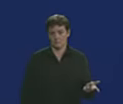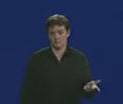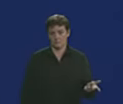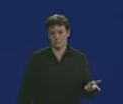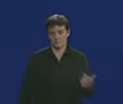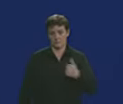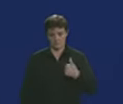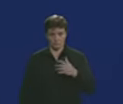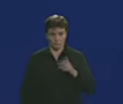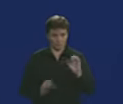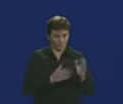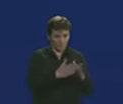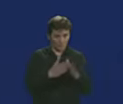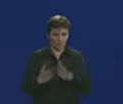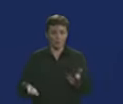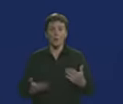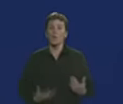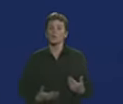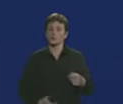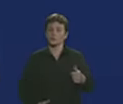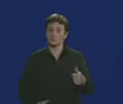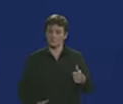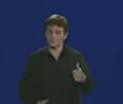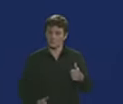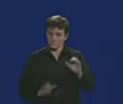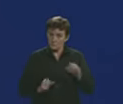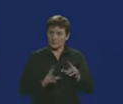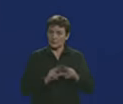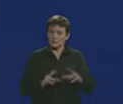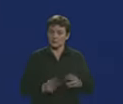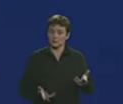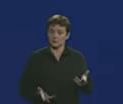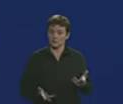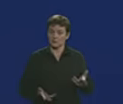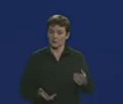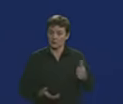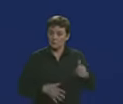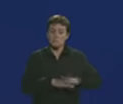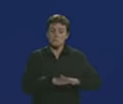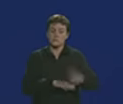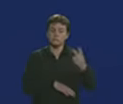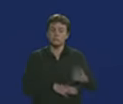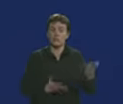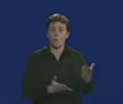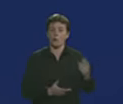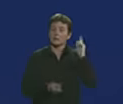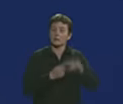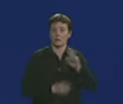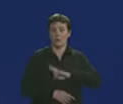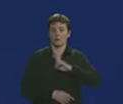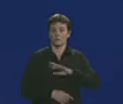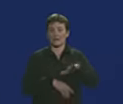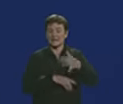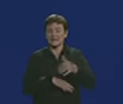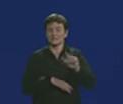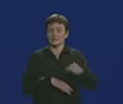Je mets au défi quiconque de connaître aujourd'hui et d'être capable d'expliquer aujourd'hui la politique qui sera sur les retraites pour 15,5 millions